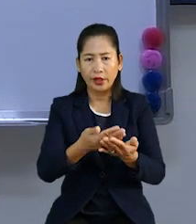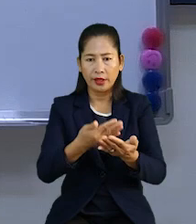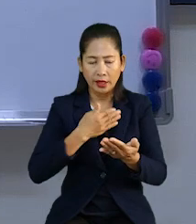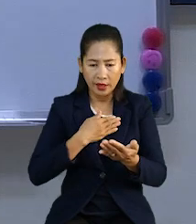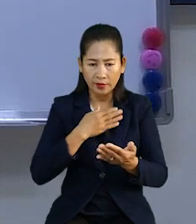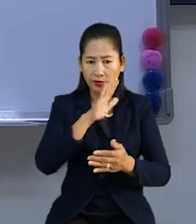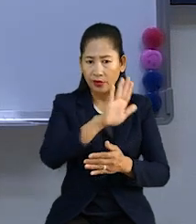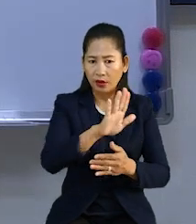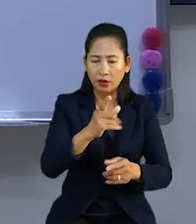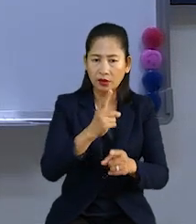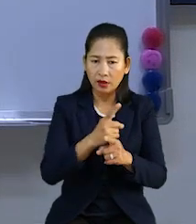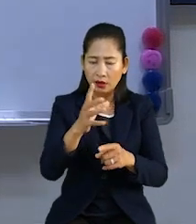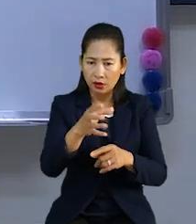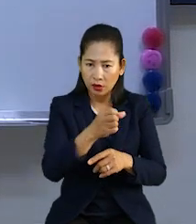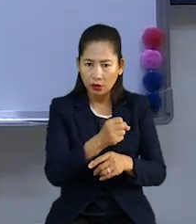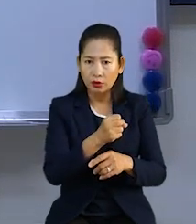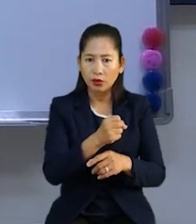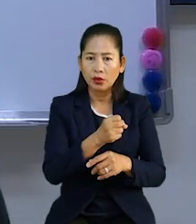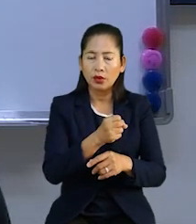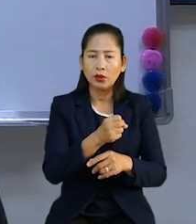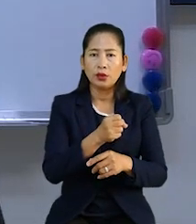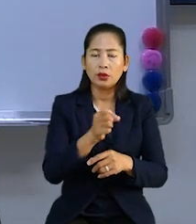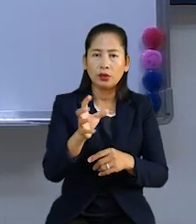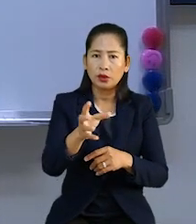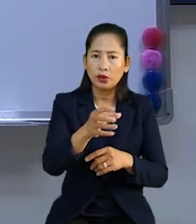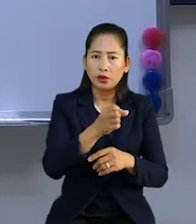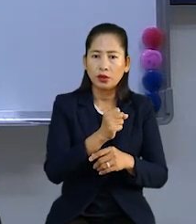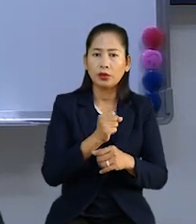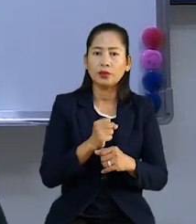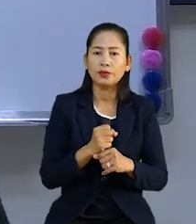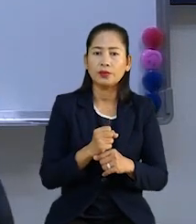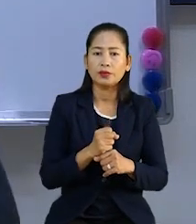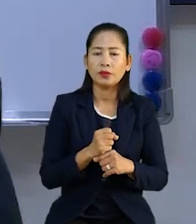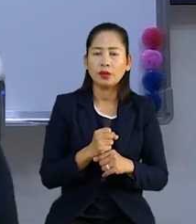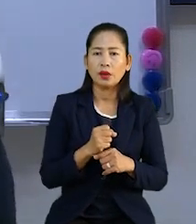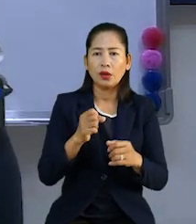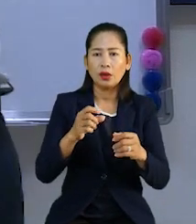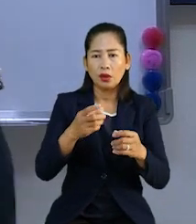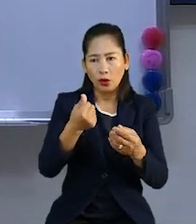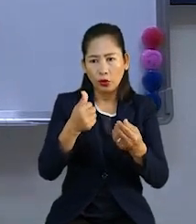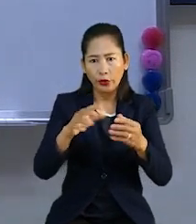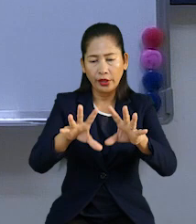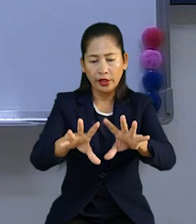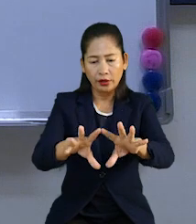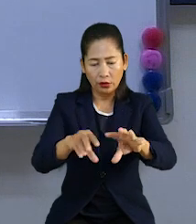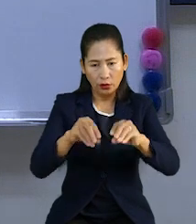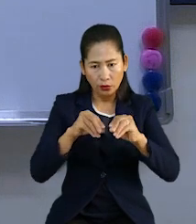cứ con từ ngọt nế trâu dốt nhủ ý cái con dốt bà tổ túl